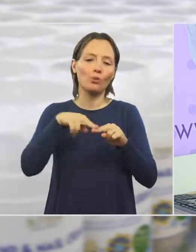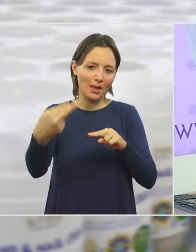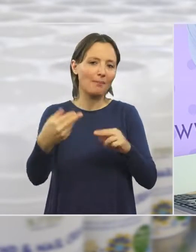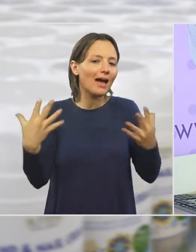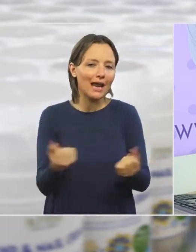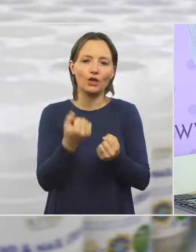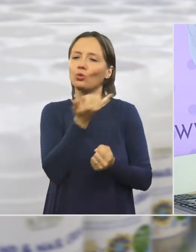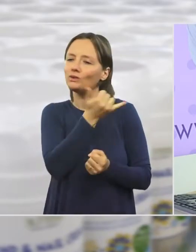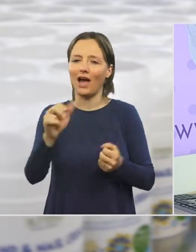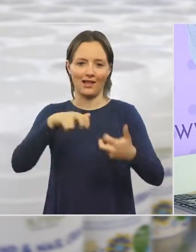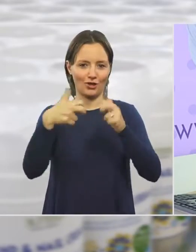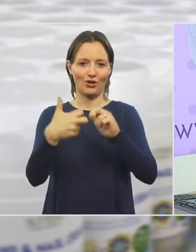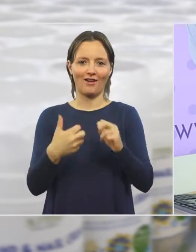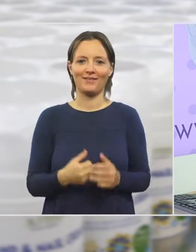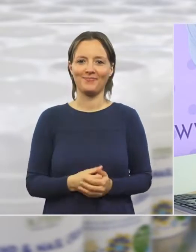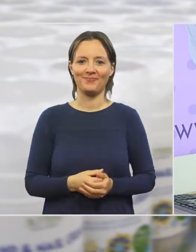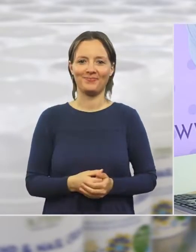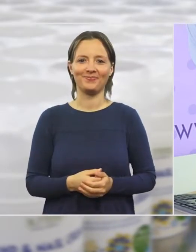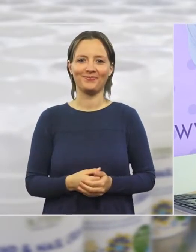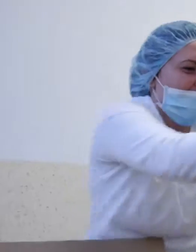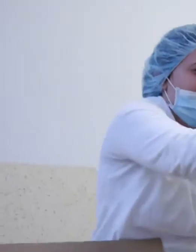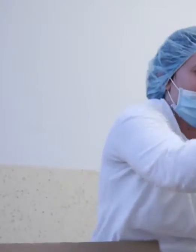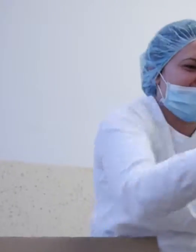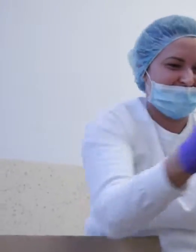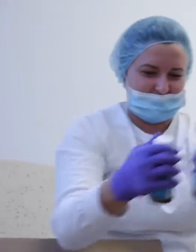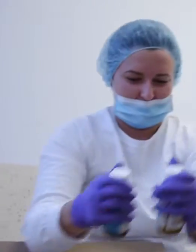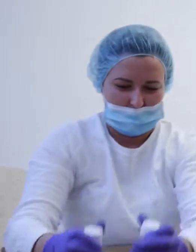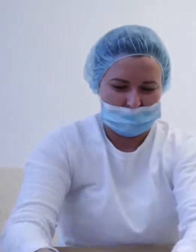tolmača in rešimo vsako težavo.